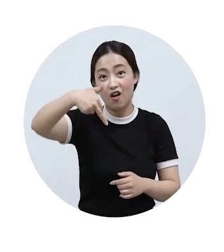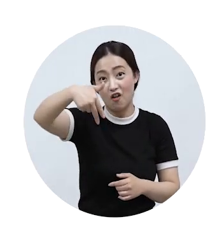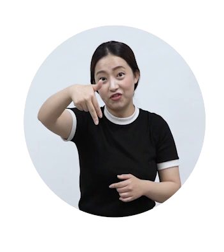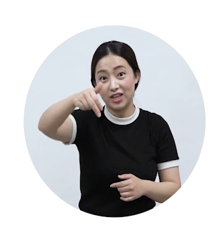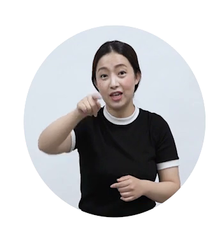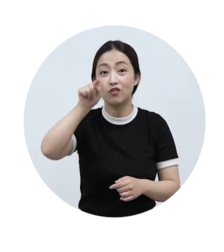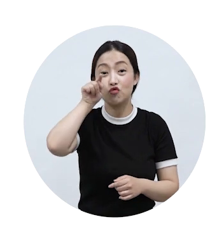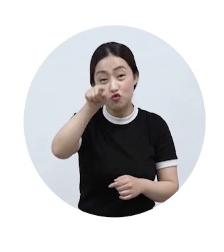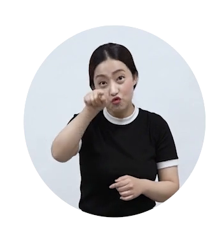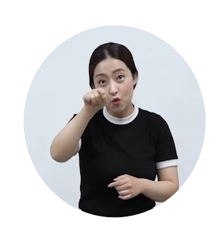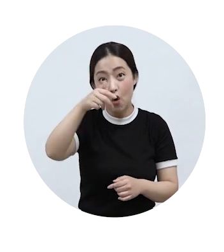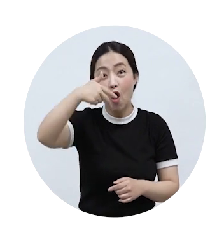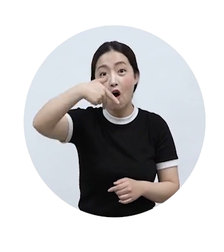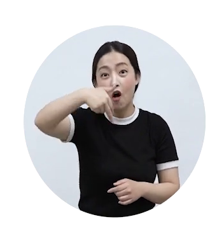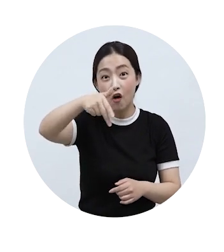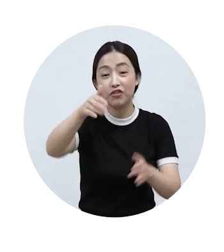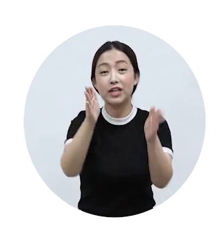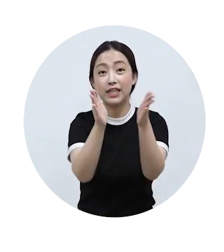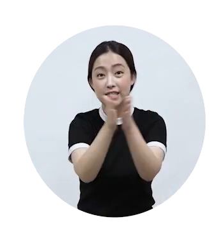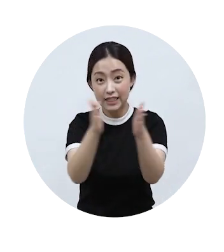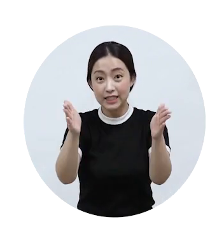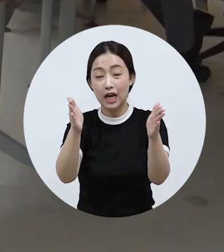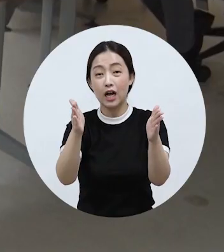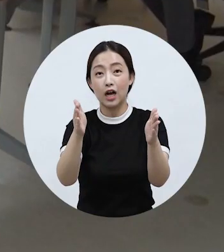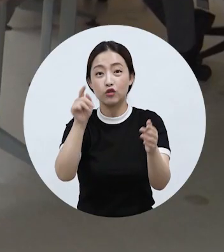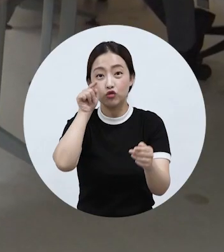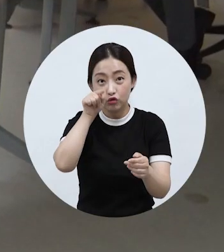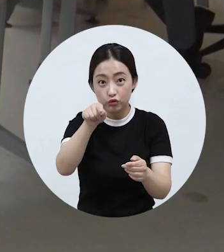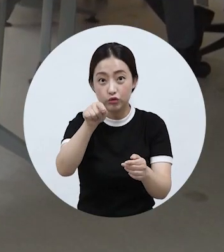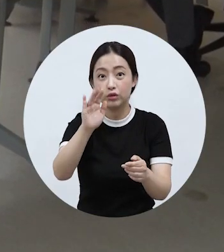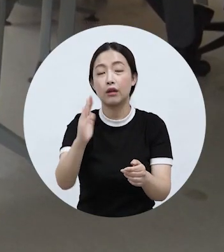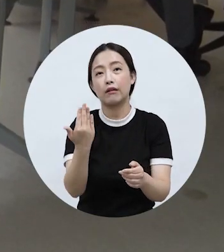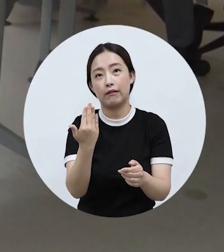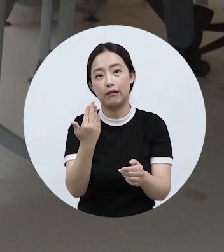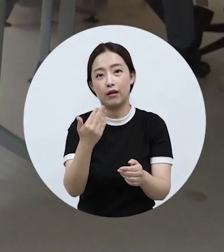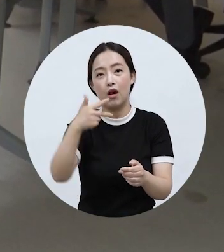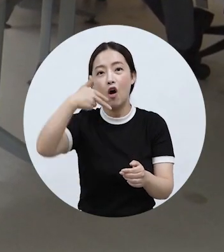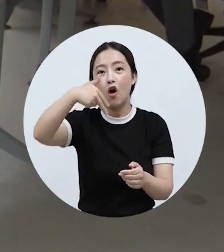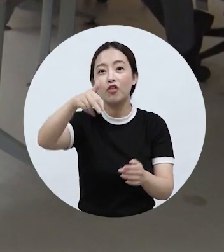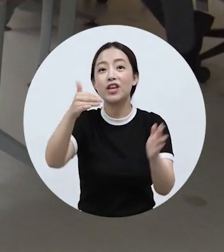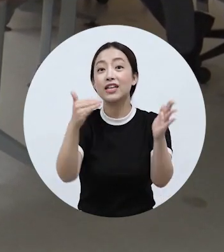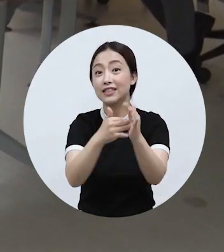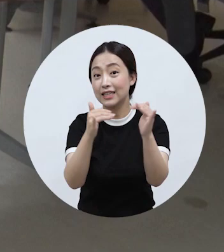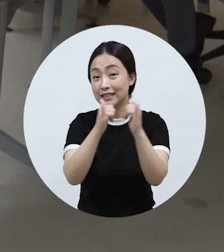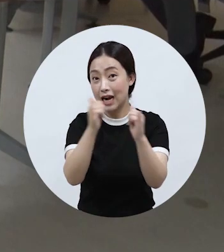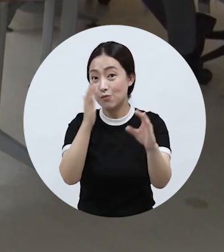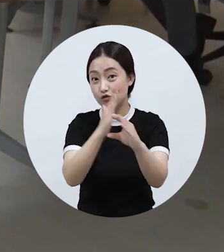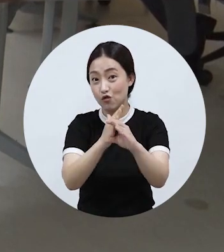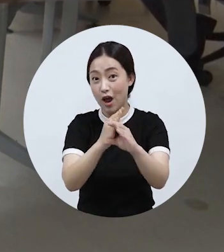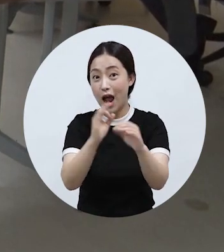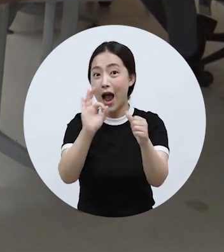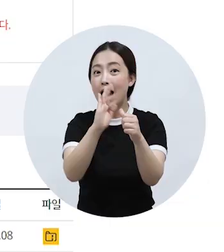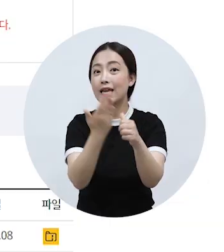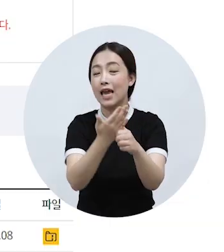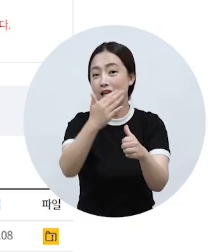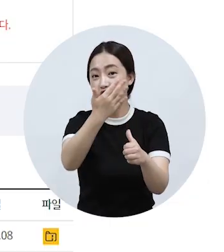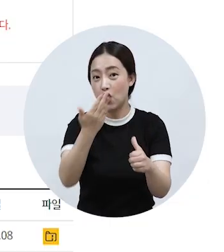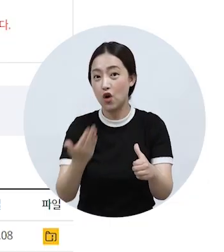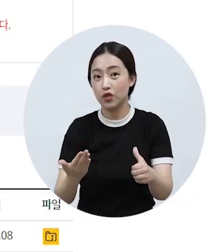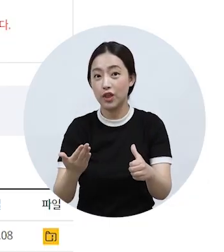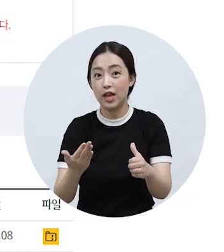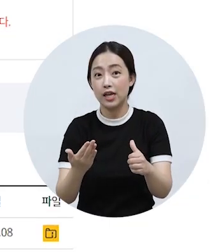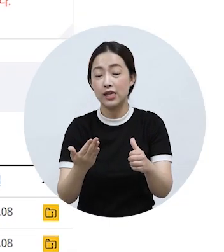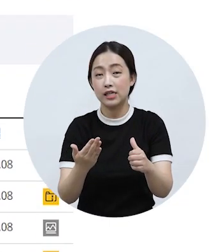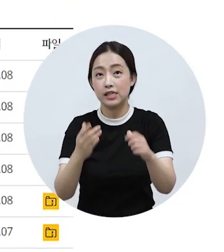걷기 시작을 누르시며 진행됩니다. 걷기 완주자 중 안양천에서 찍은 사진을 우수